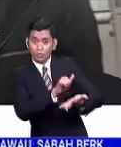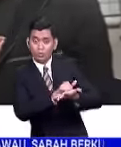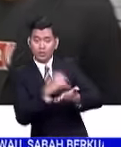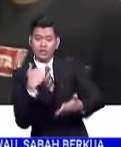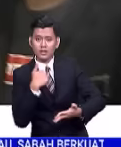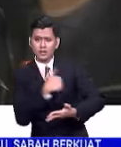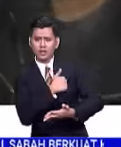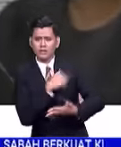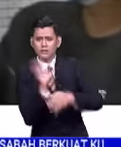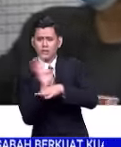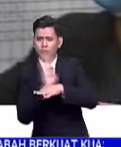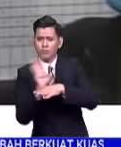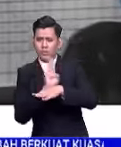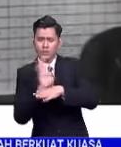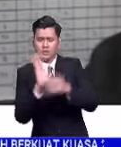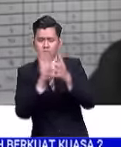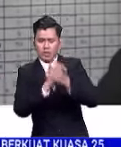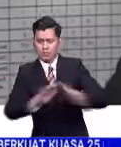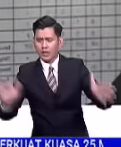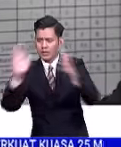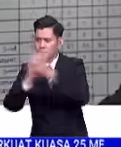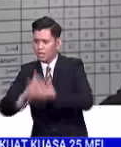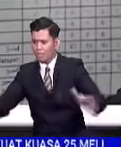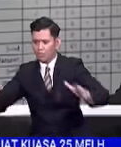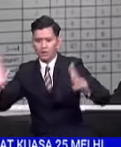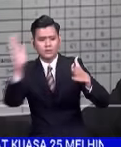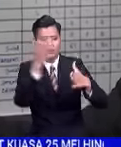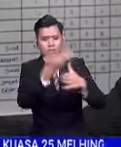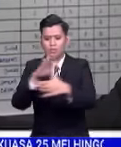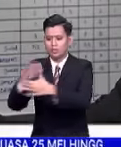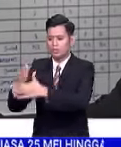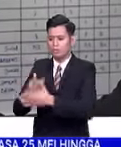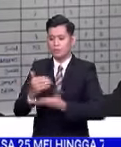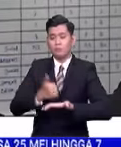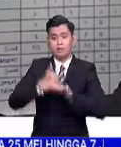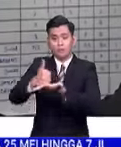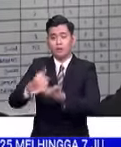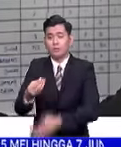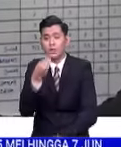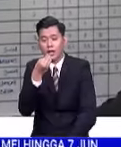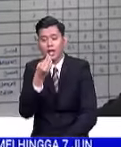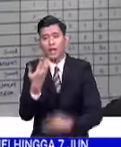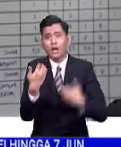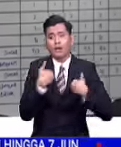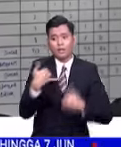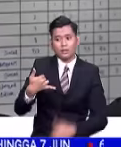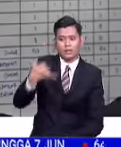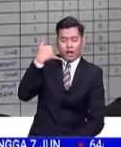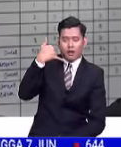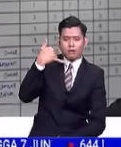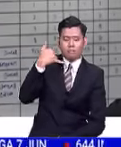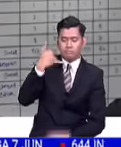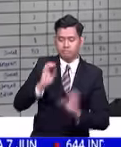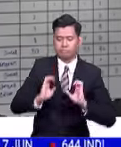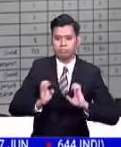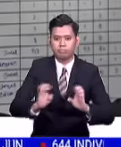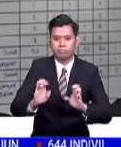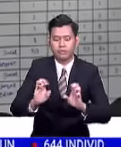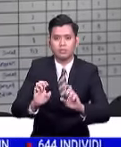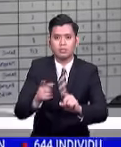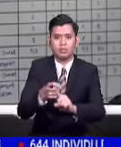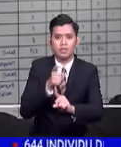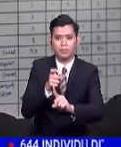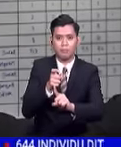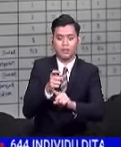sibuk menyelamat dan juga mengagi bantuan makanan, kita dikejutkan dengan satu panggilan kecemasan mangsa lemas di Padas